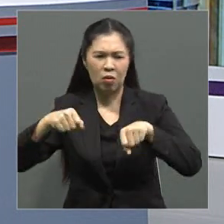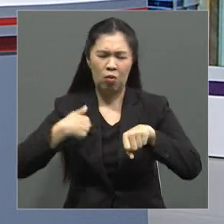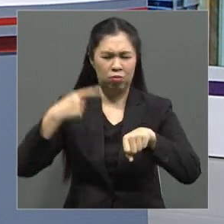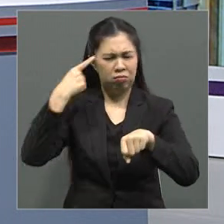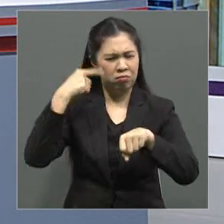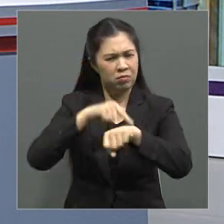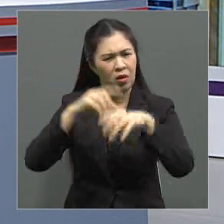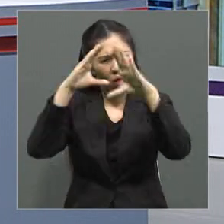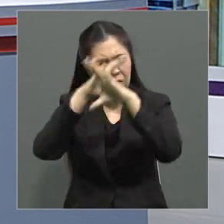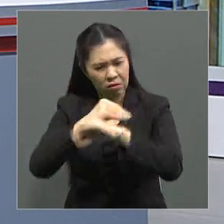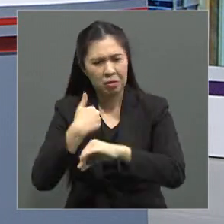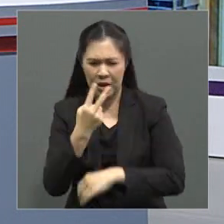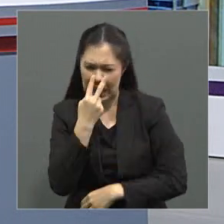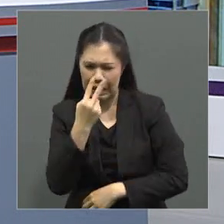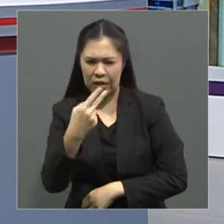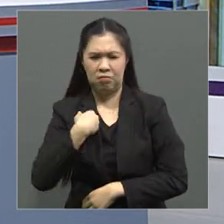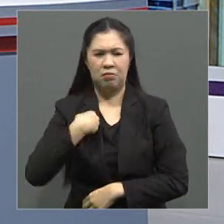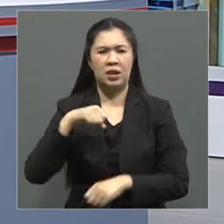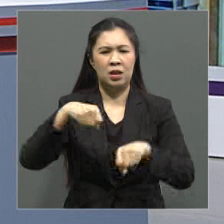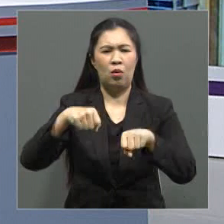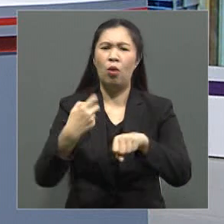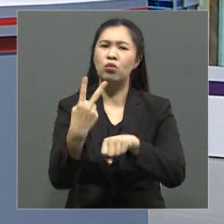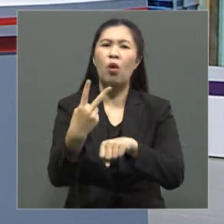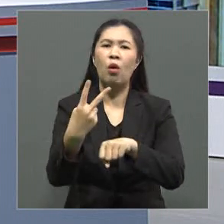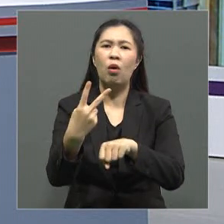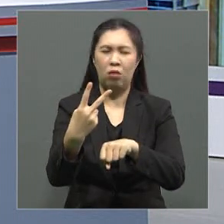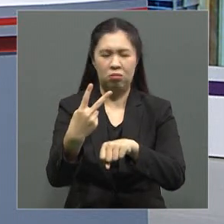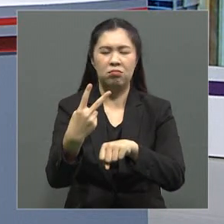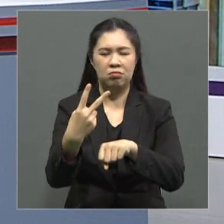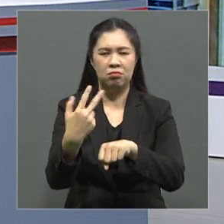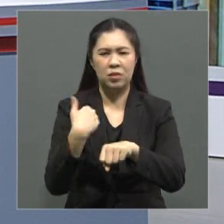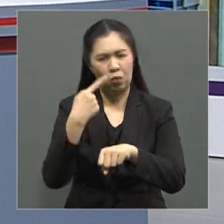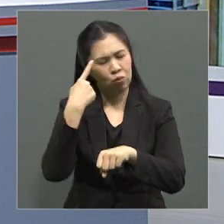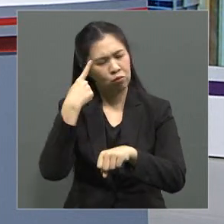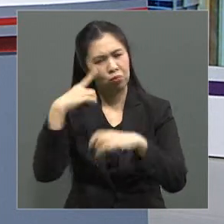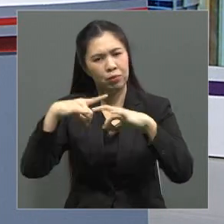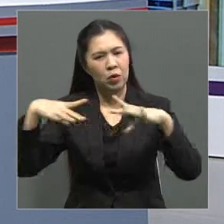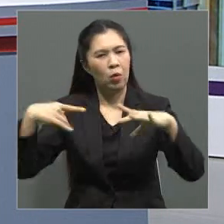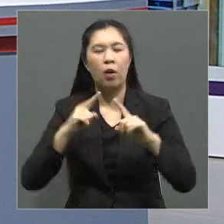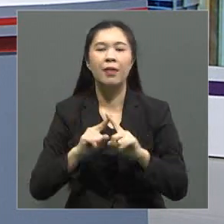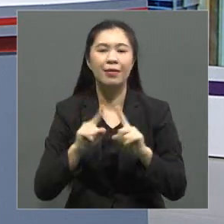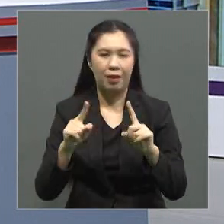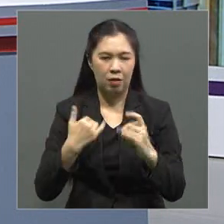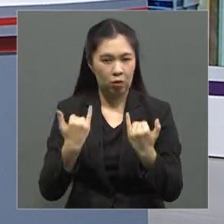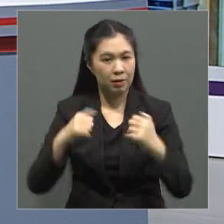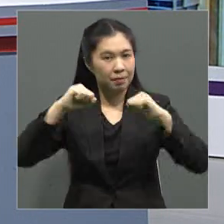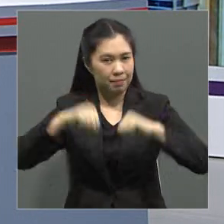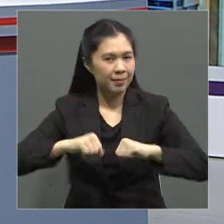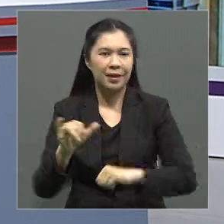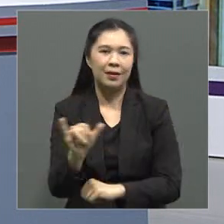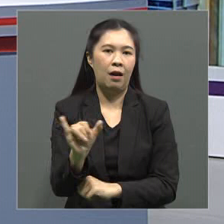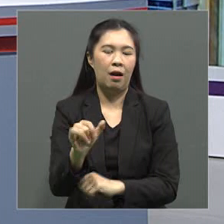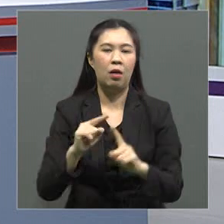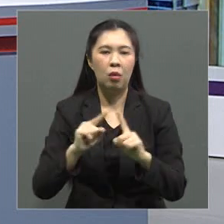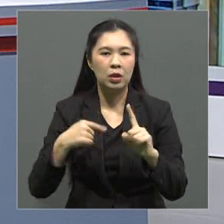รถหลายคันเนี่ยมีรถแค่ 2คันเองสำหรับคลิประหว่างตำรวจคุยกับภาพที่ออกมาแต่ยังไม่มีการยืนยันนะครับว่าคลิปที่ออกมา